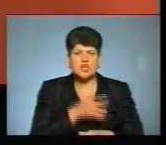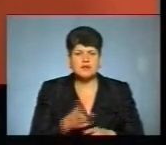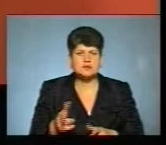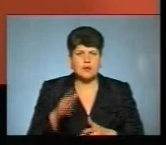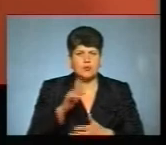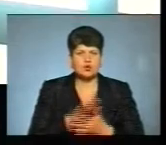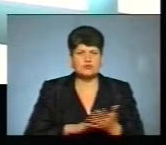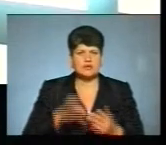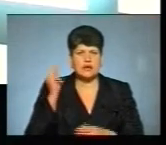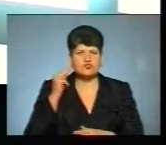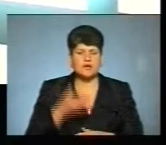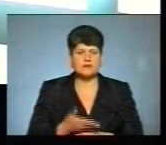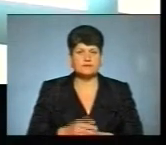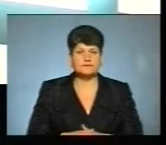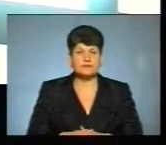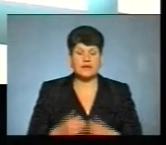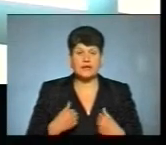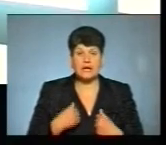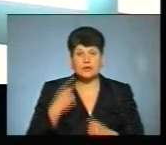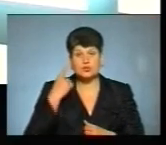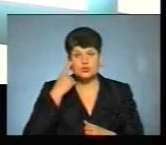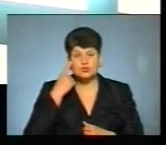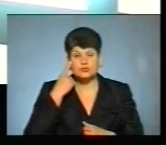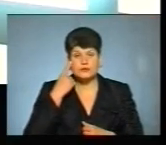продовжувати навчання? Я думаю, що